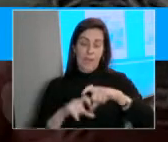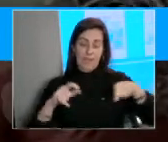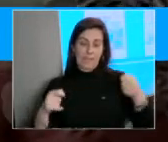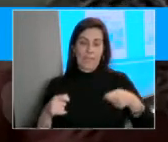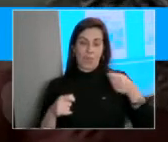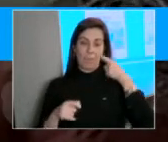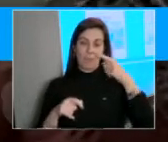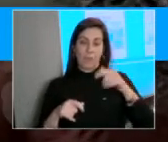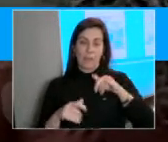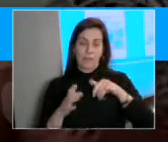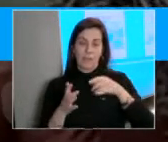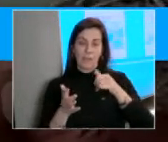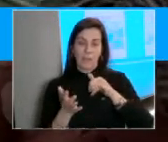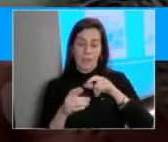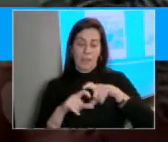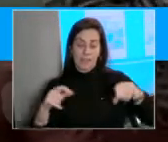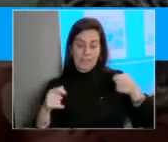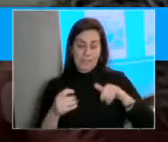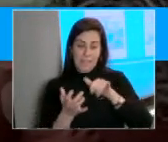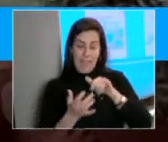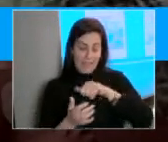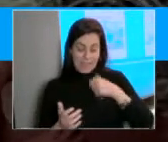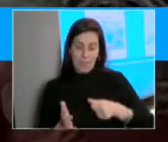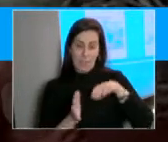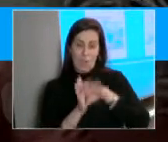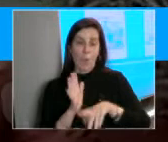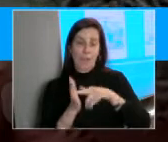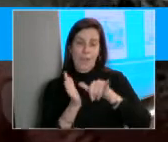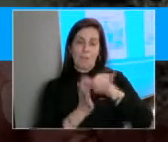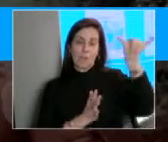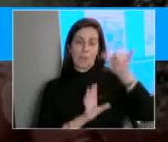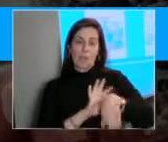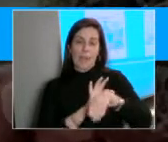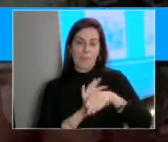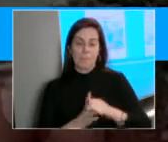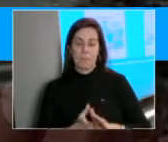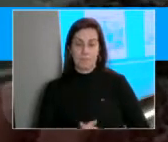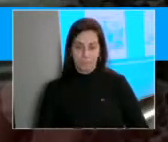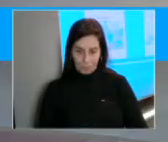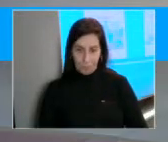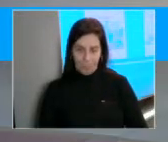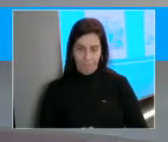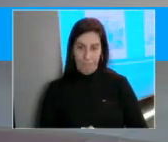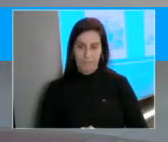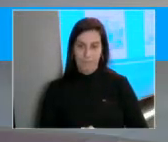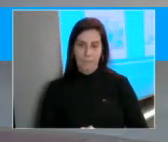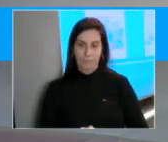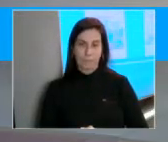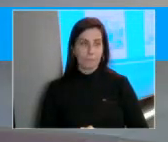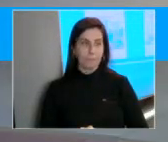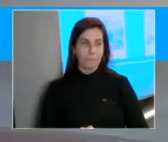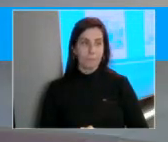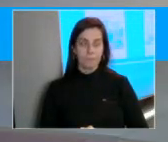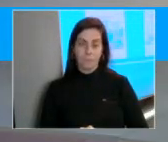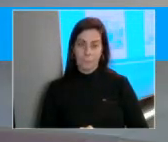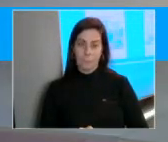טיסה, אז רואים שהטיסות לסין הן די זולות, ואתה מניח כי המטוסים ריקים. כן, אבישי גוטינר, לשעבר